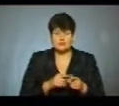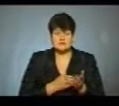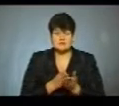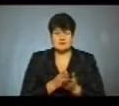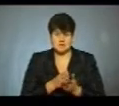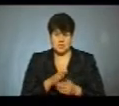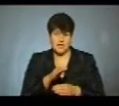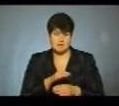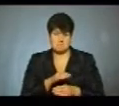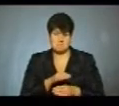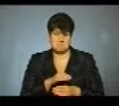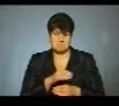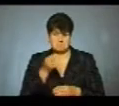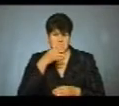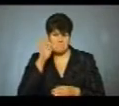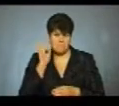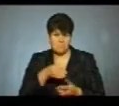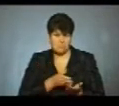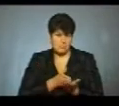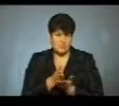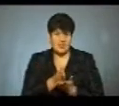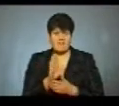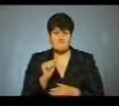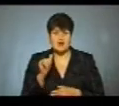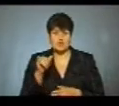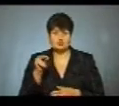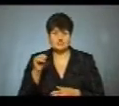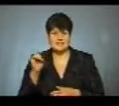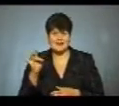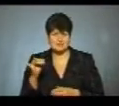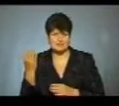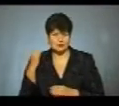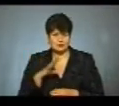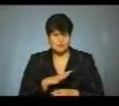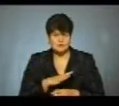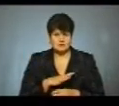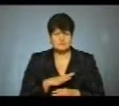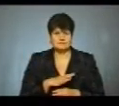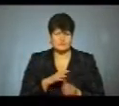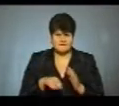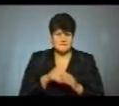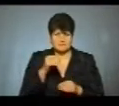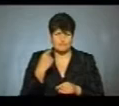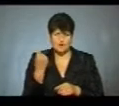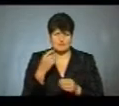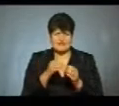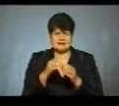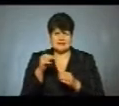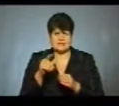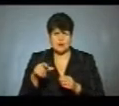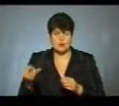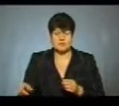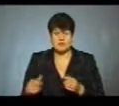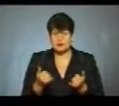потік, як це колись було з ваучерами по підприємствах, обберіть в області 10 тисяч людей